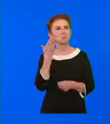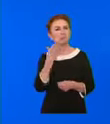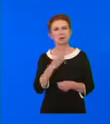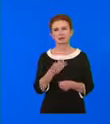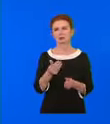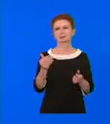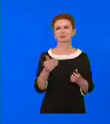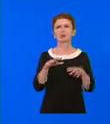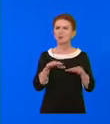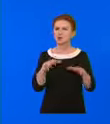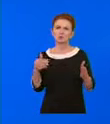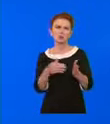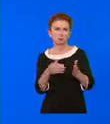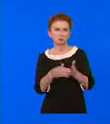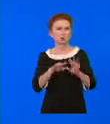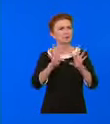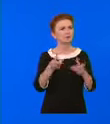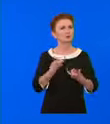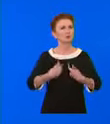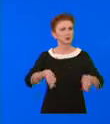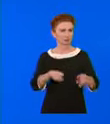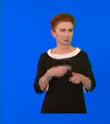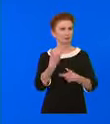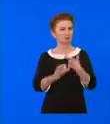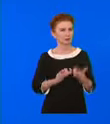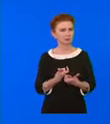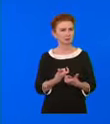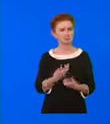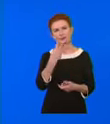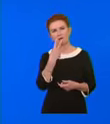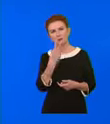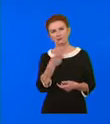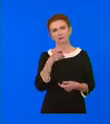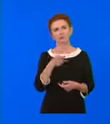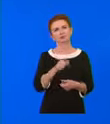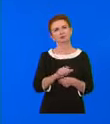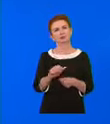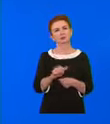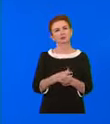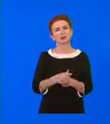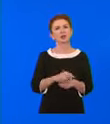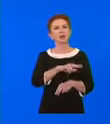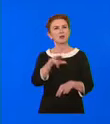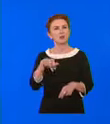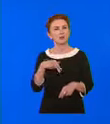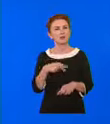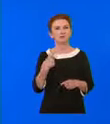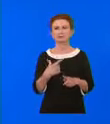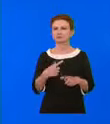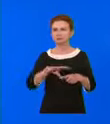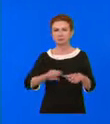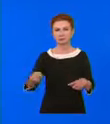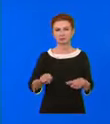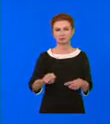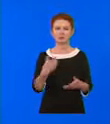tego wszystkiego, co robimy. Ten sens ja dostrzegam przede wszystkim w tym, że poprzez nasze działania, nasze obostrzenia kupujemy